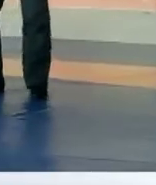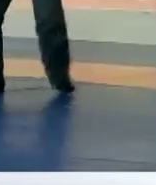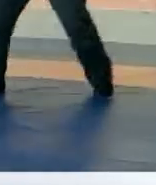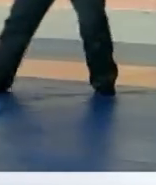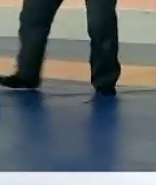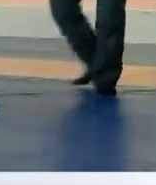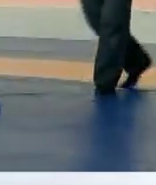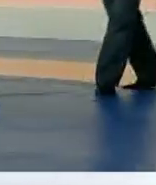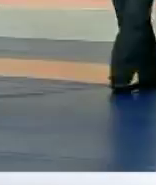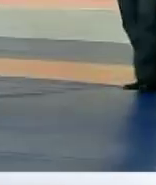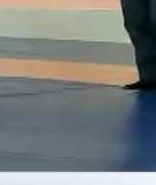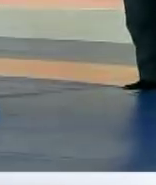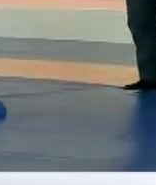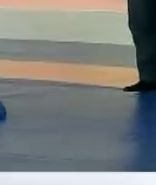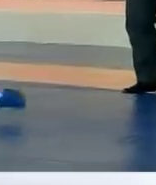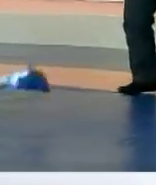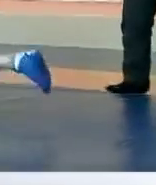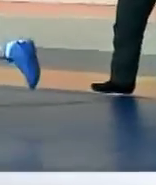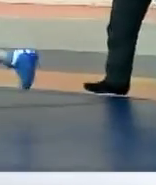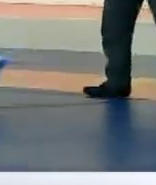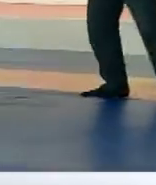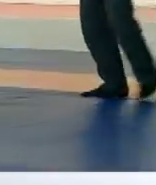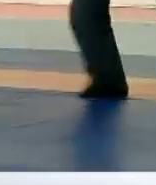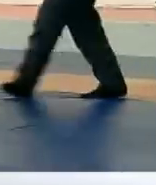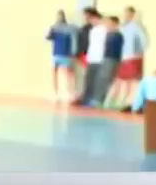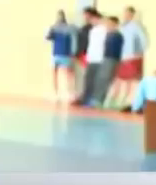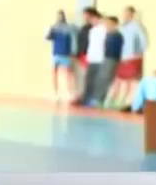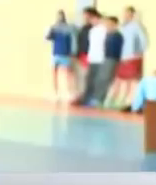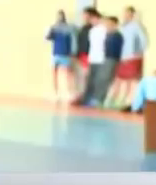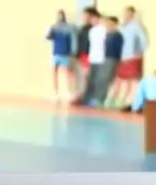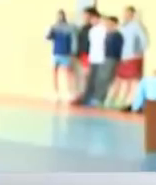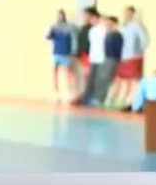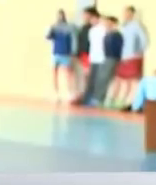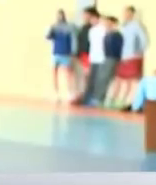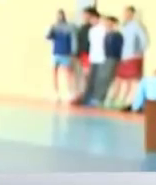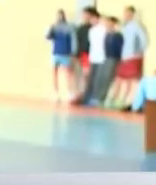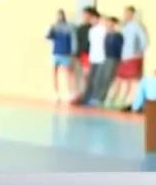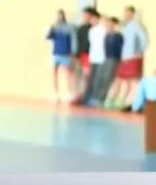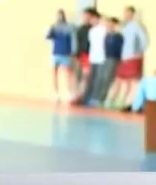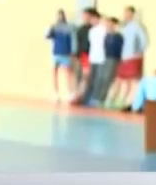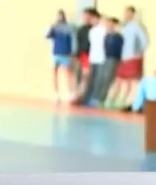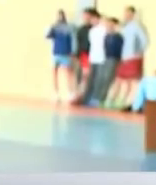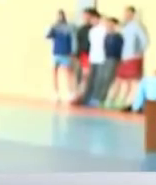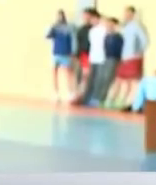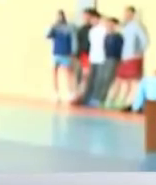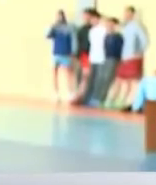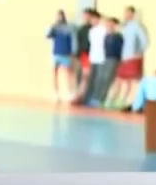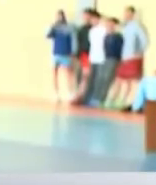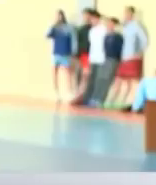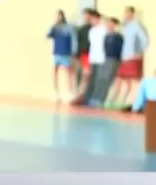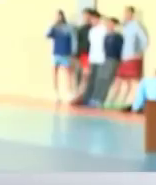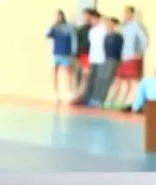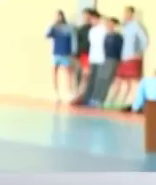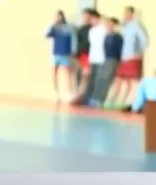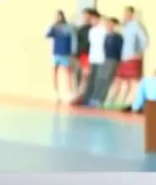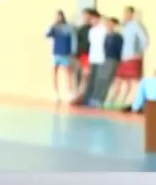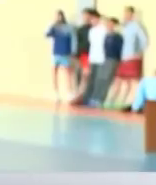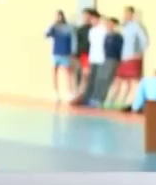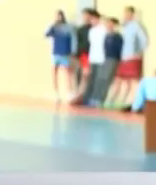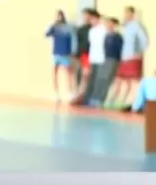жасөспірімдер арасында да қола алғандар бар. Бұл жігіттер тырысып атыр, талпынып